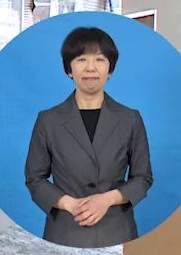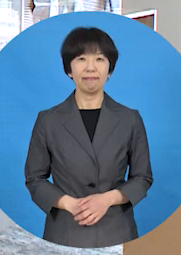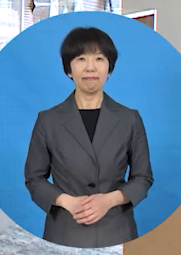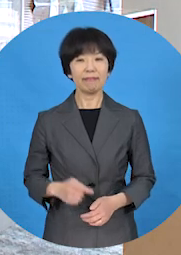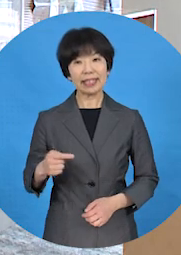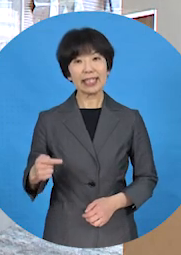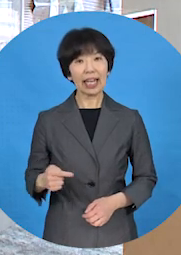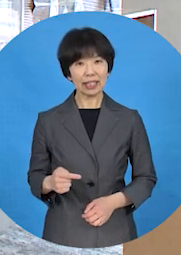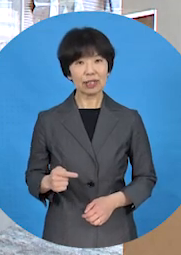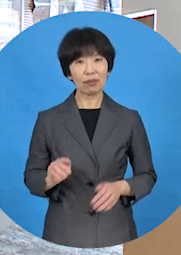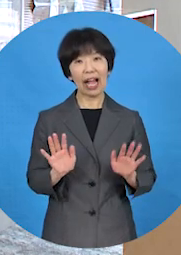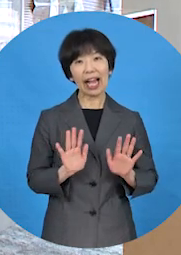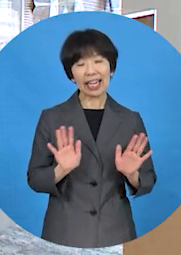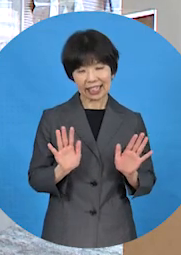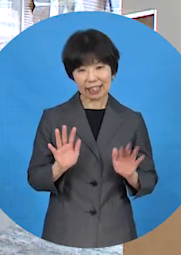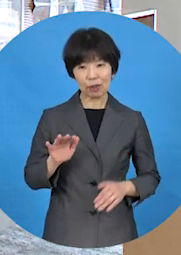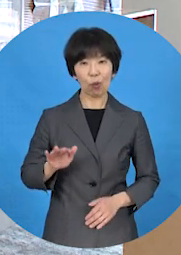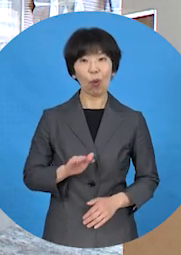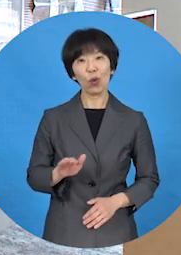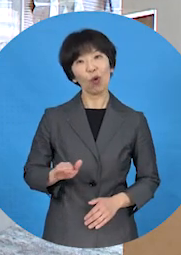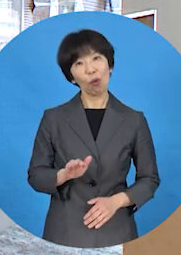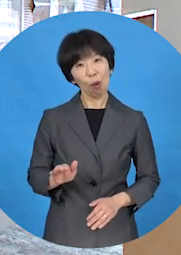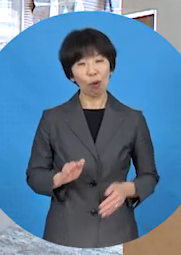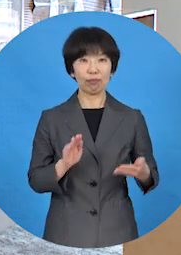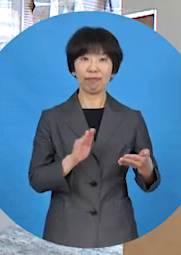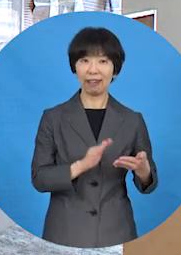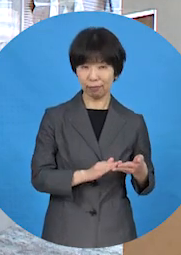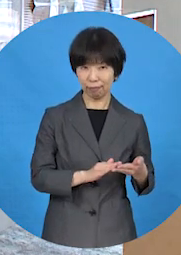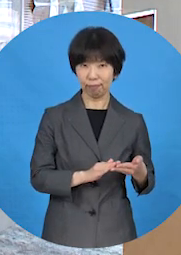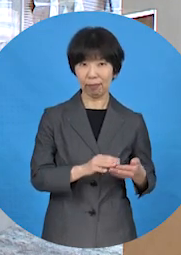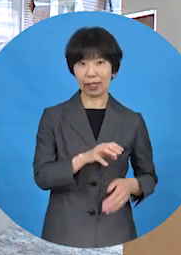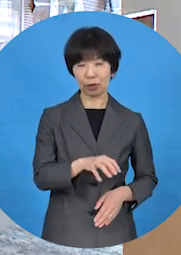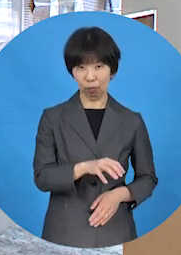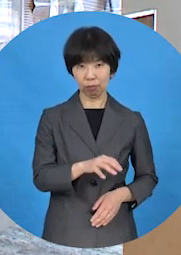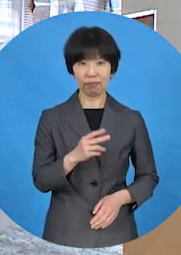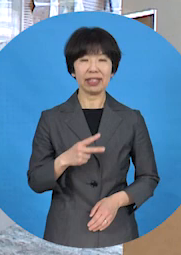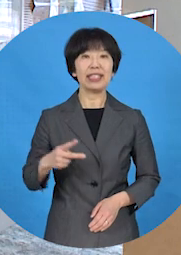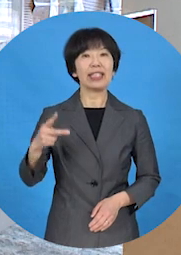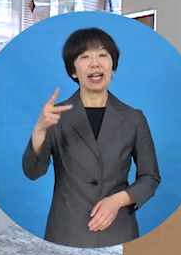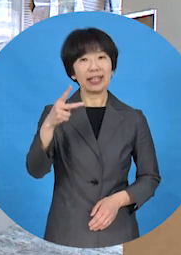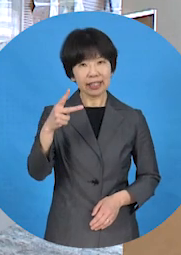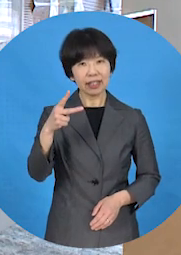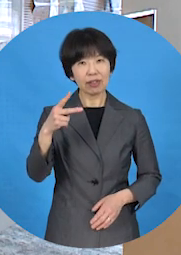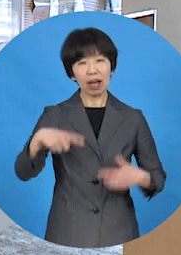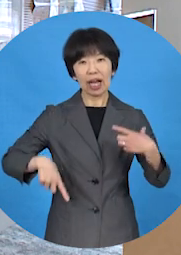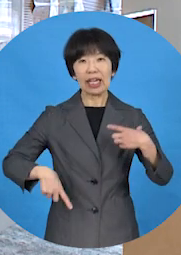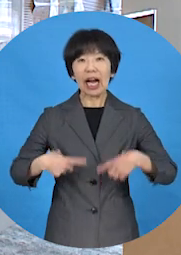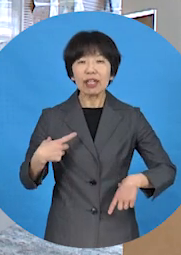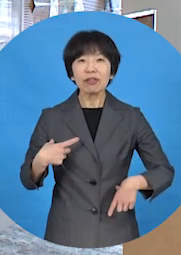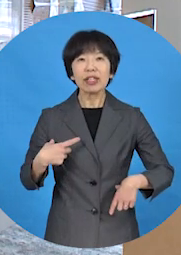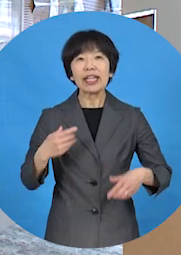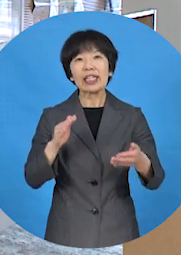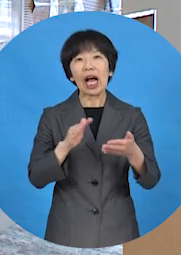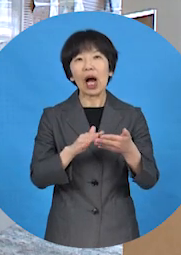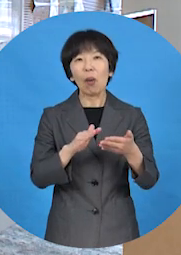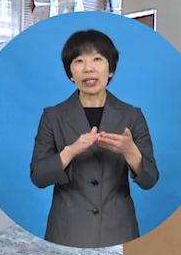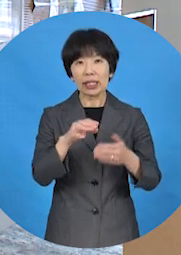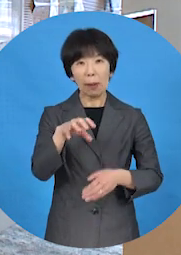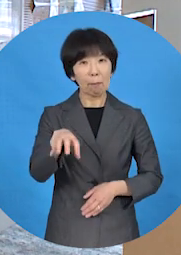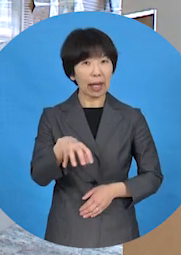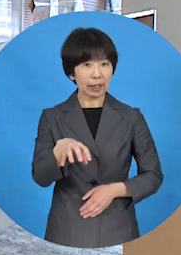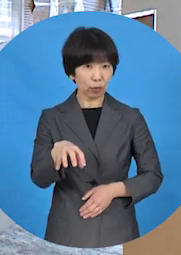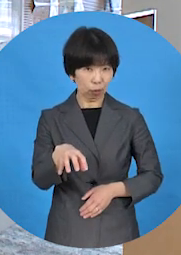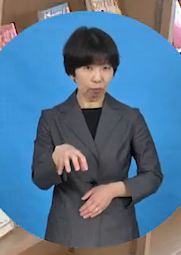1階は児童向けでしたが、2階ではその上の10代の若者向けに作られた空間が設けられています